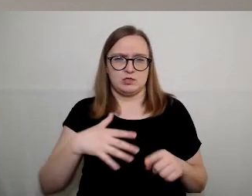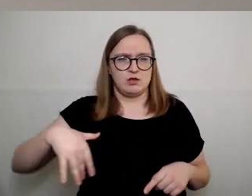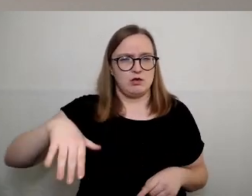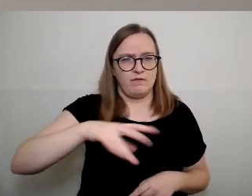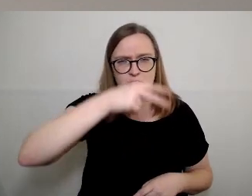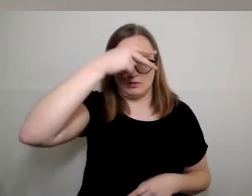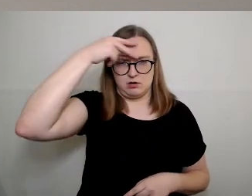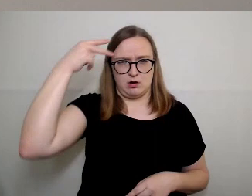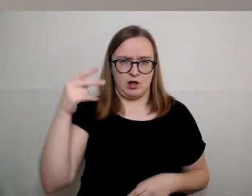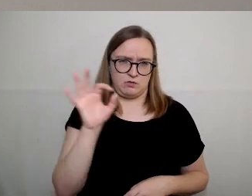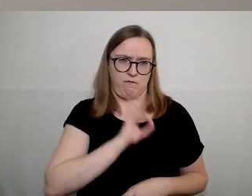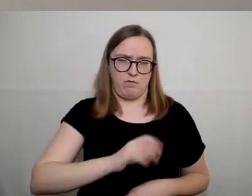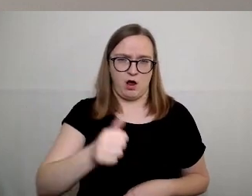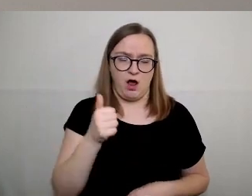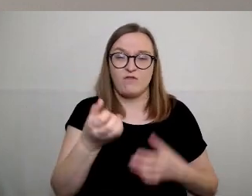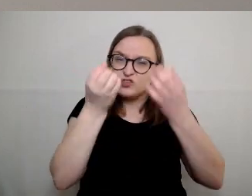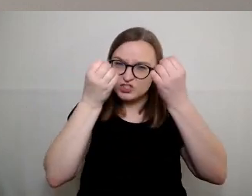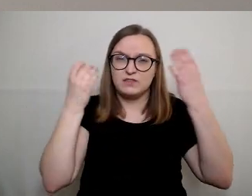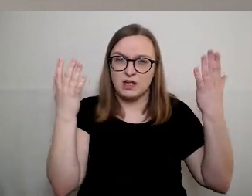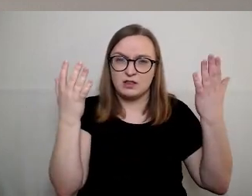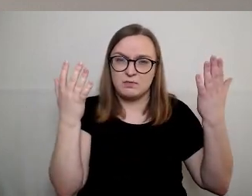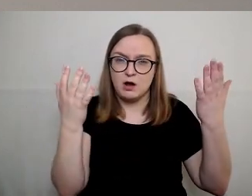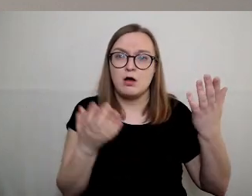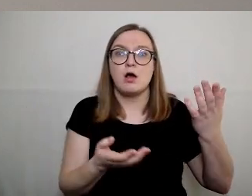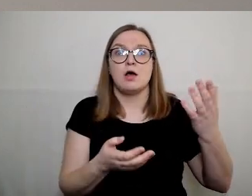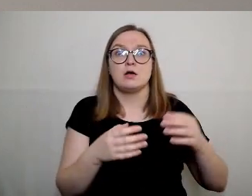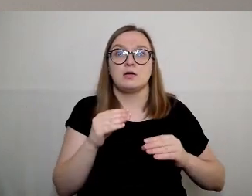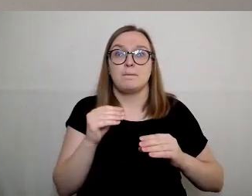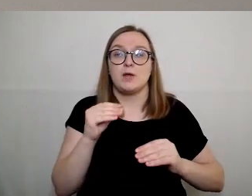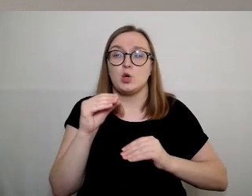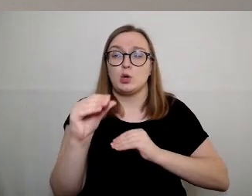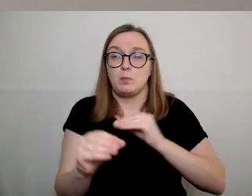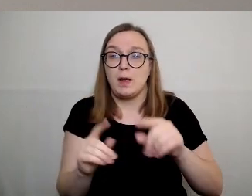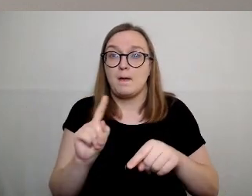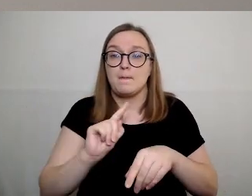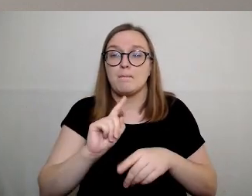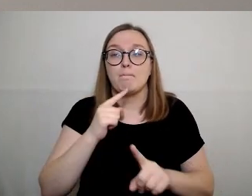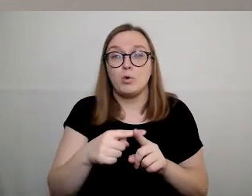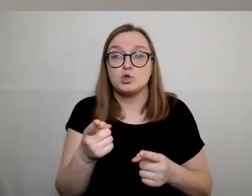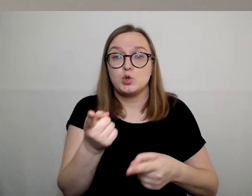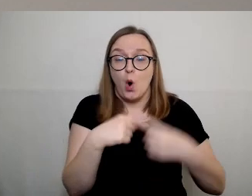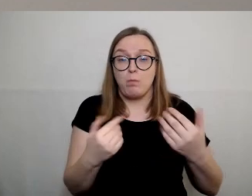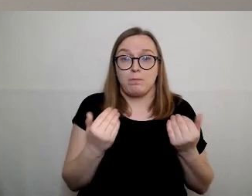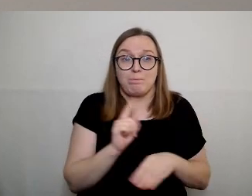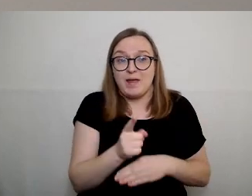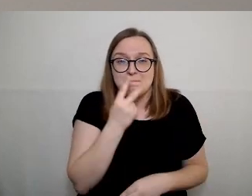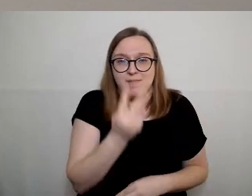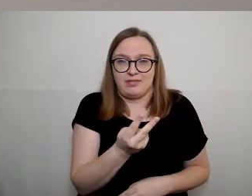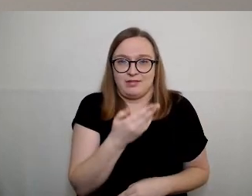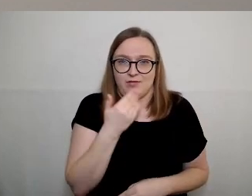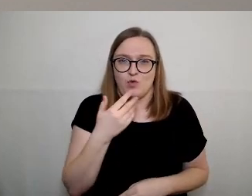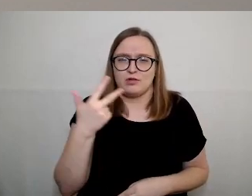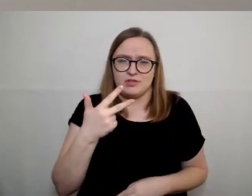Švietimo investicijų atsipirkamoji grąža yra labai lėta. Mes tą pajusime tik po 30-40 metų. Bet tai, ką mes